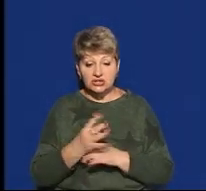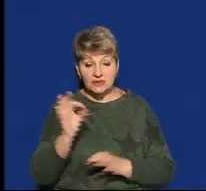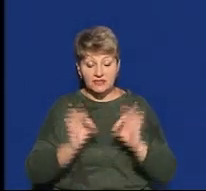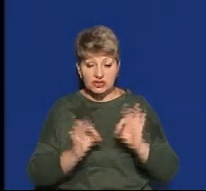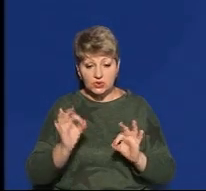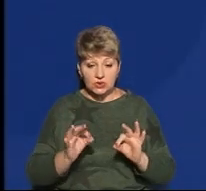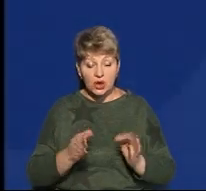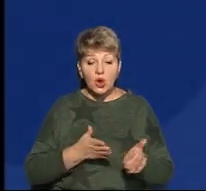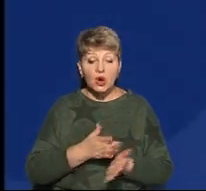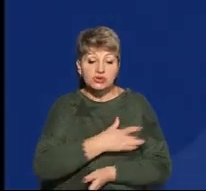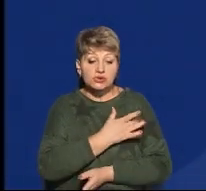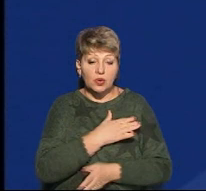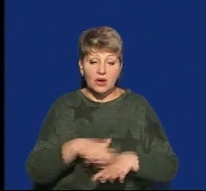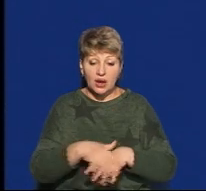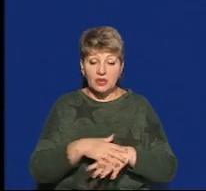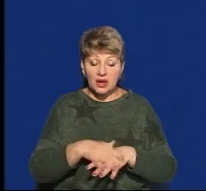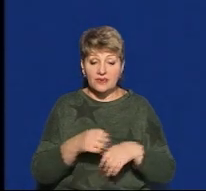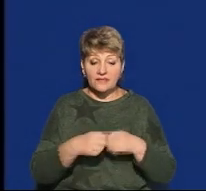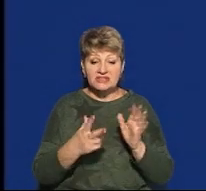34,14%. «Слуга народу» –